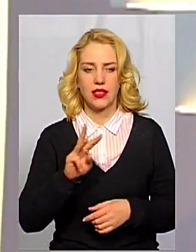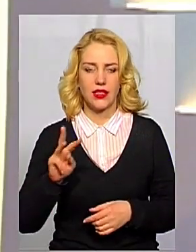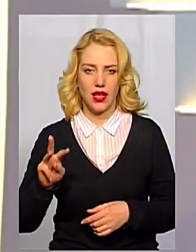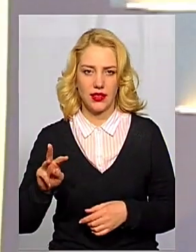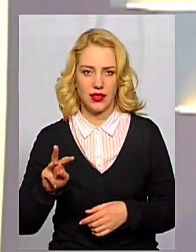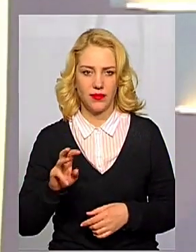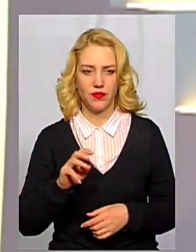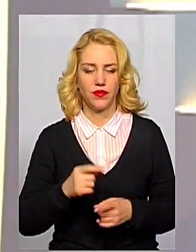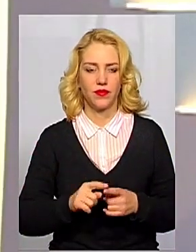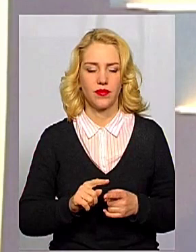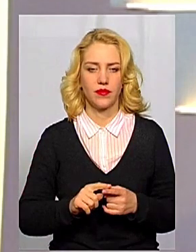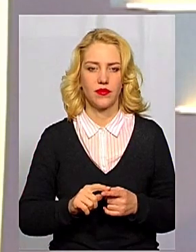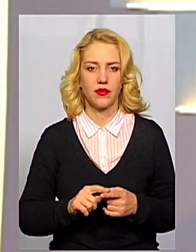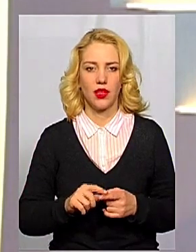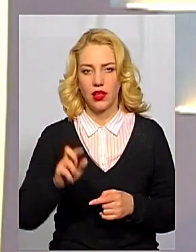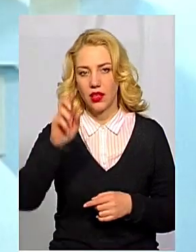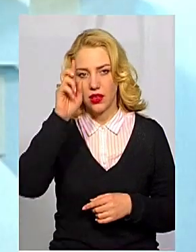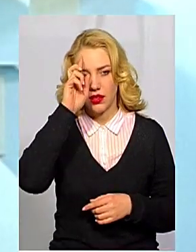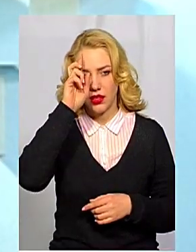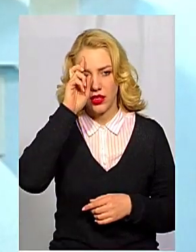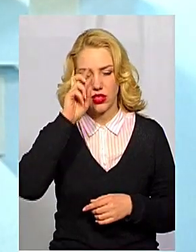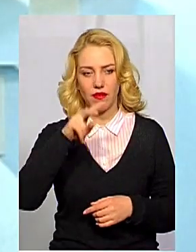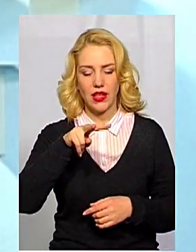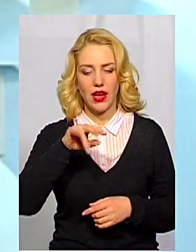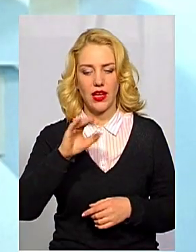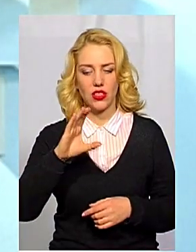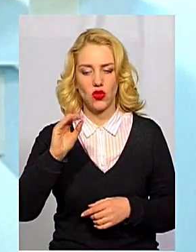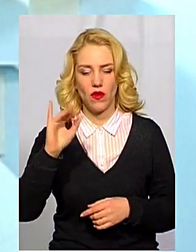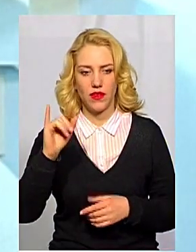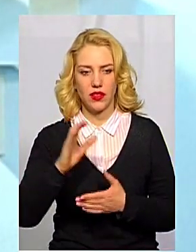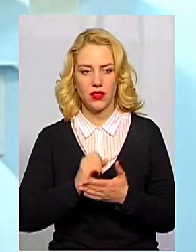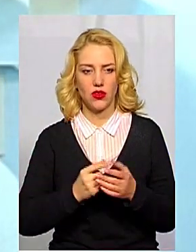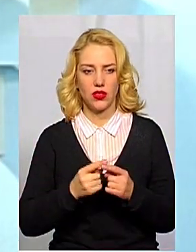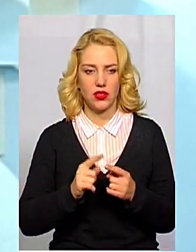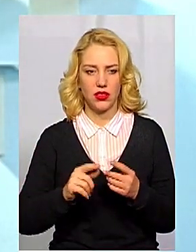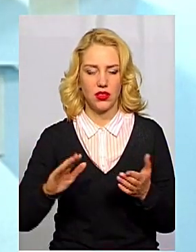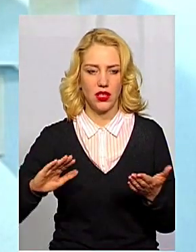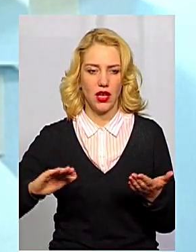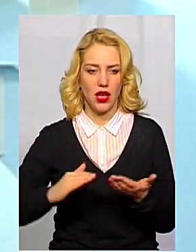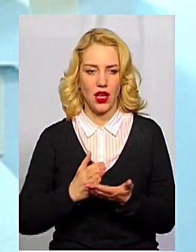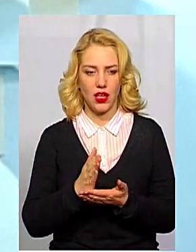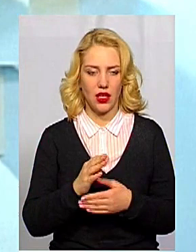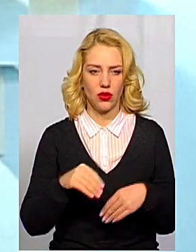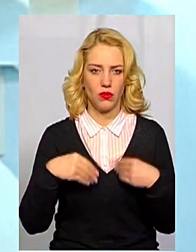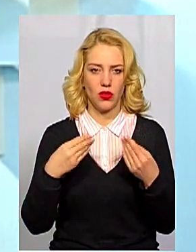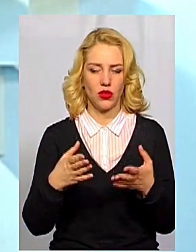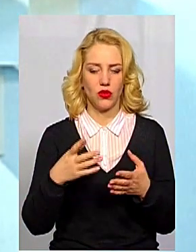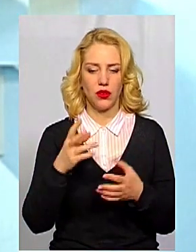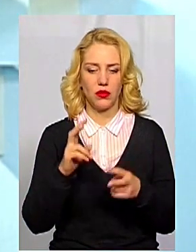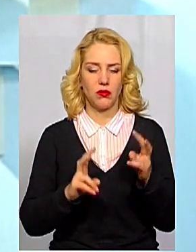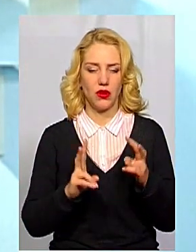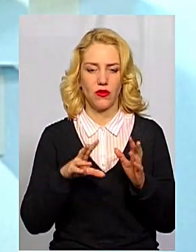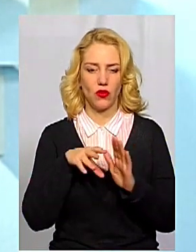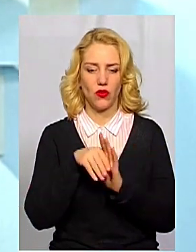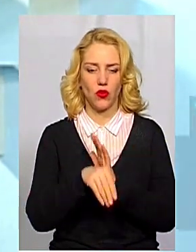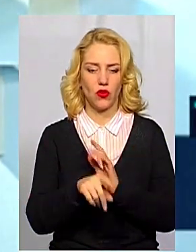консалтингового центру при Державному агентстві лісових ресурсів. Справа в тому, що в цю карту подають інформацію підприємства, які входять до